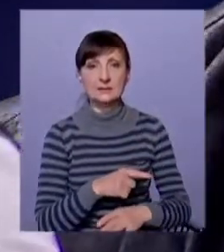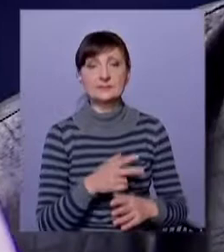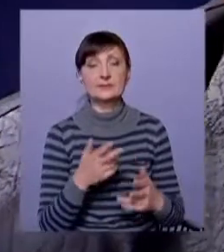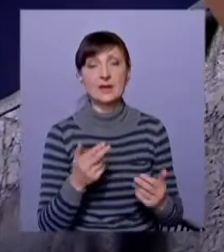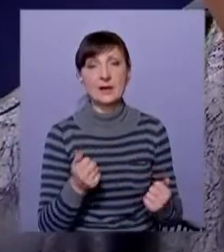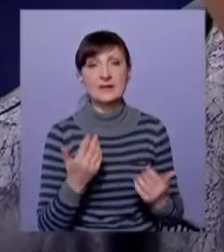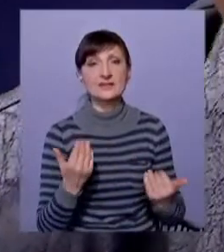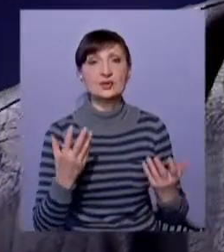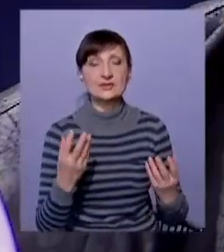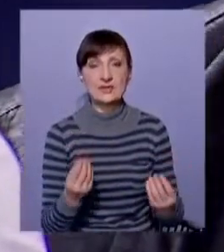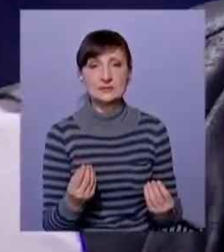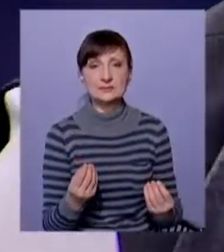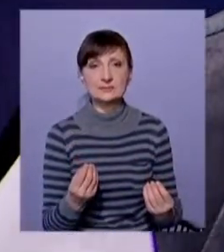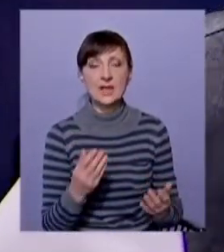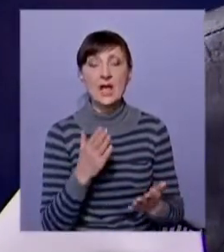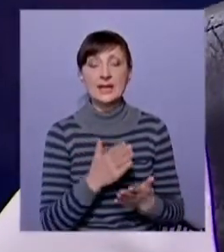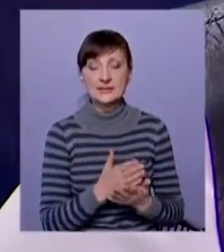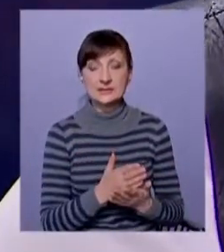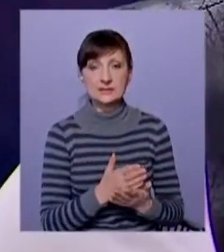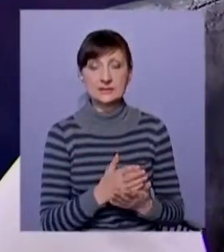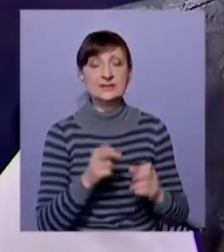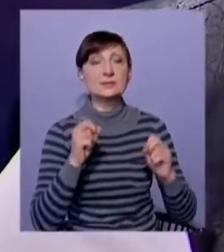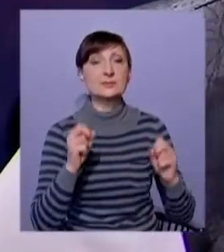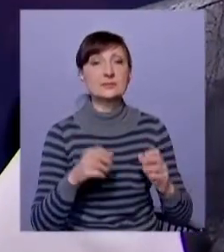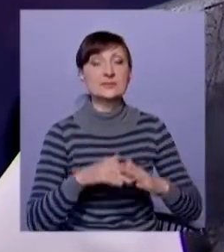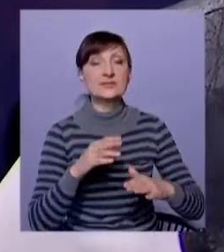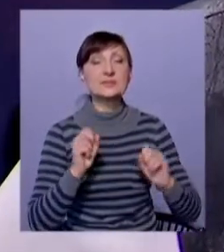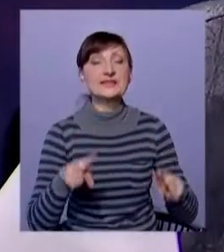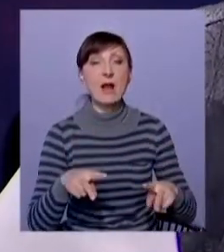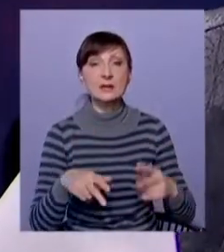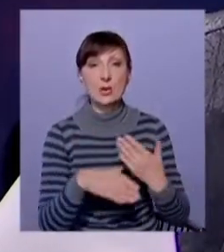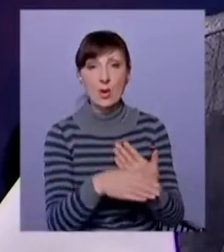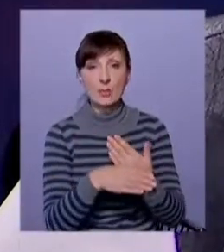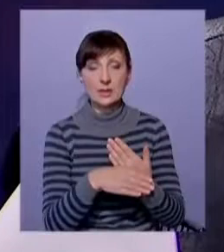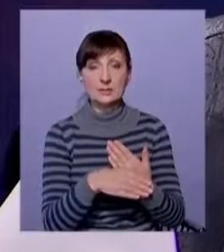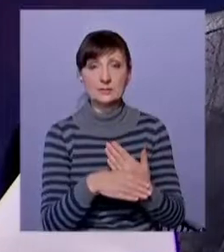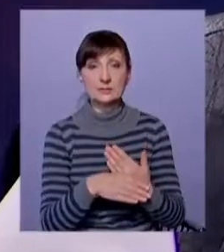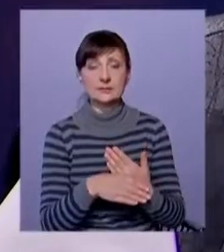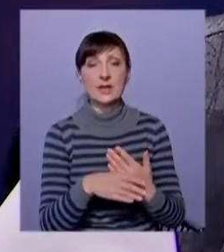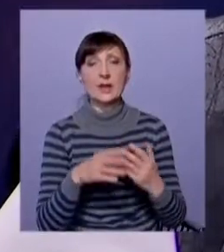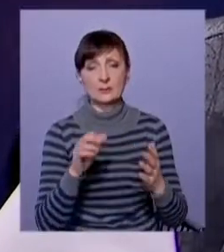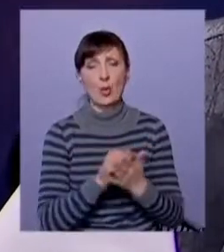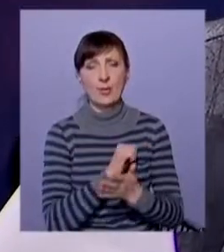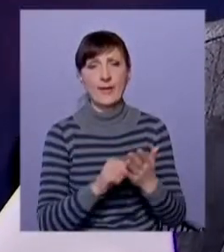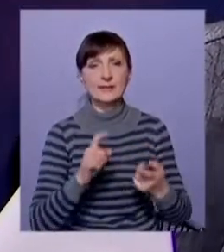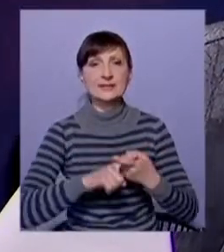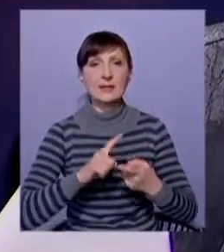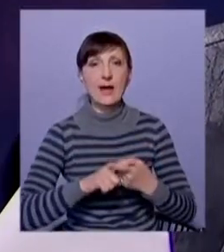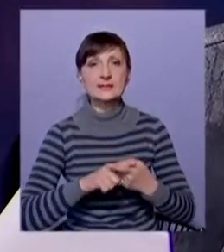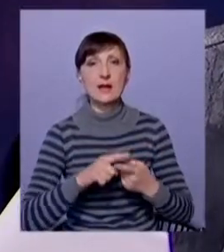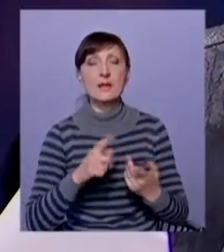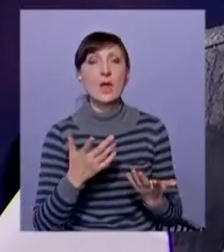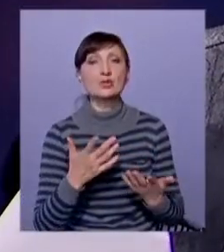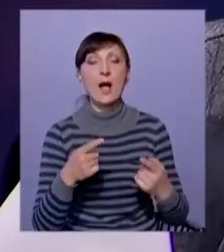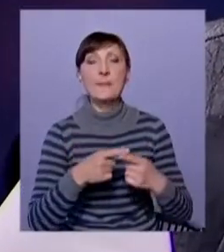На сегодняшний день... Помощи. Есть специальный стимулирующий компонент подушевого норматива, согласно которому выработаны